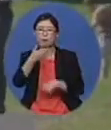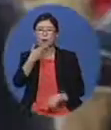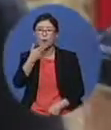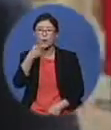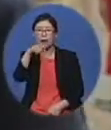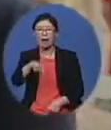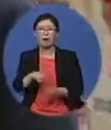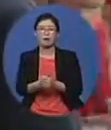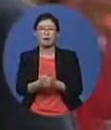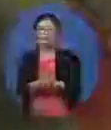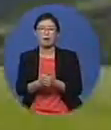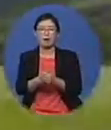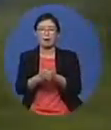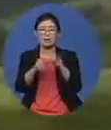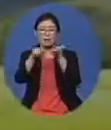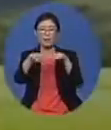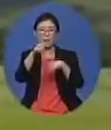쏟는데,